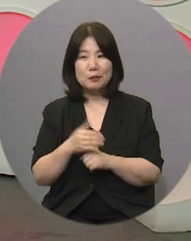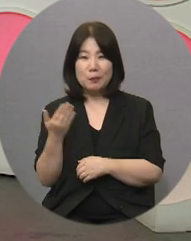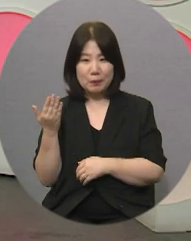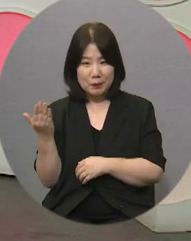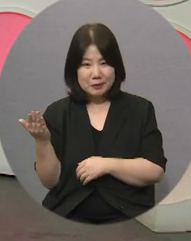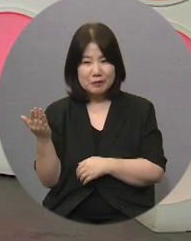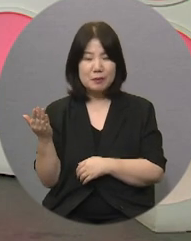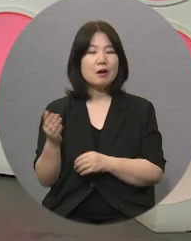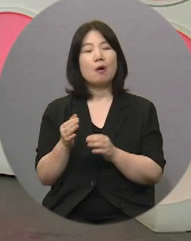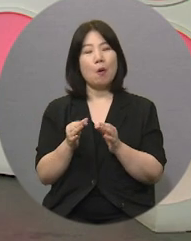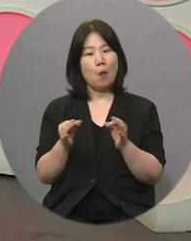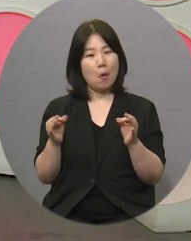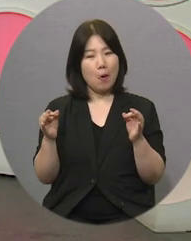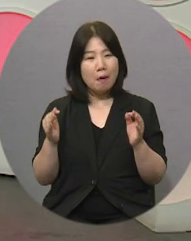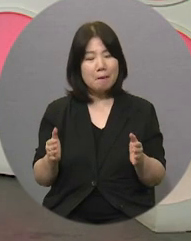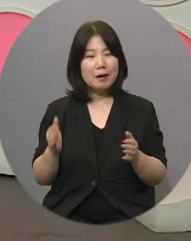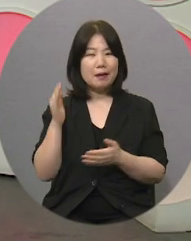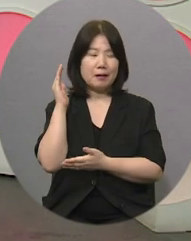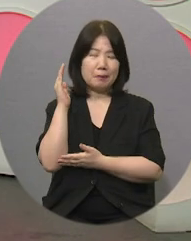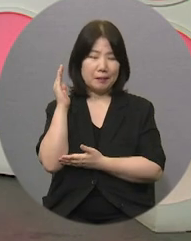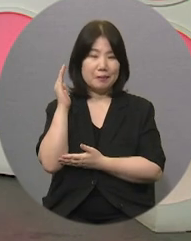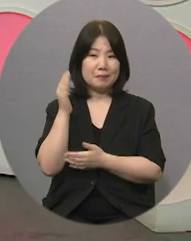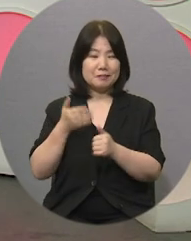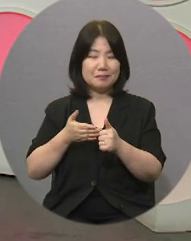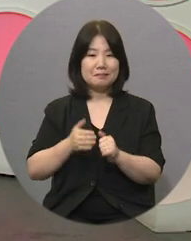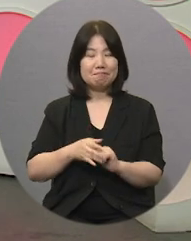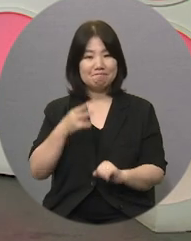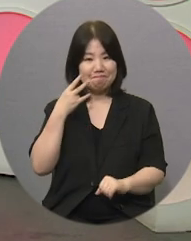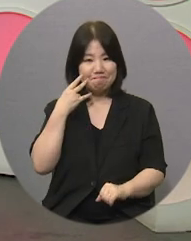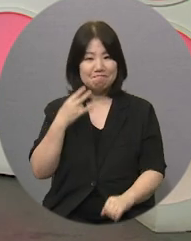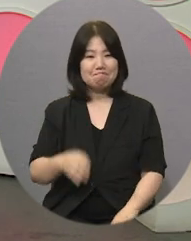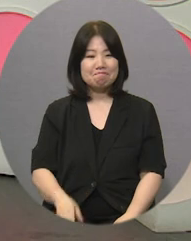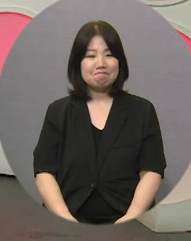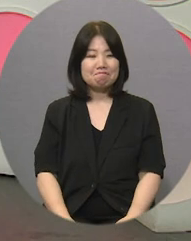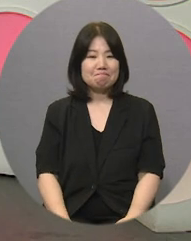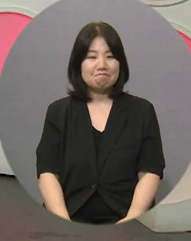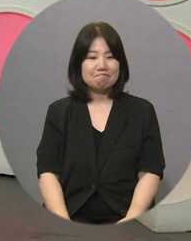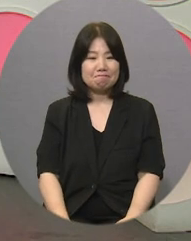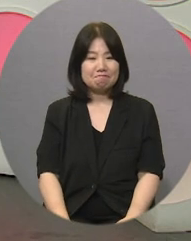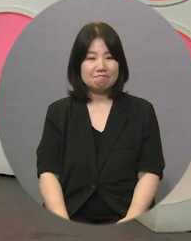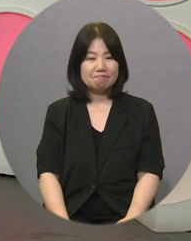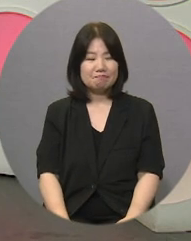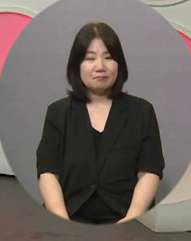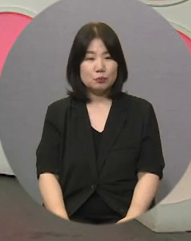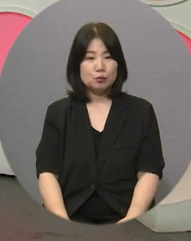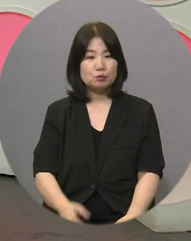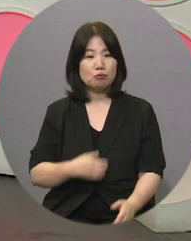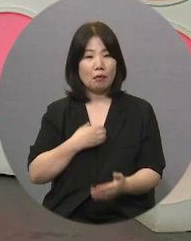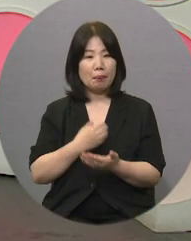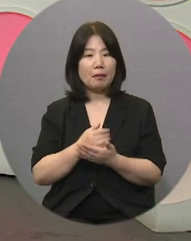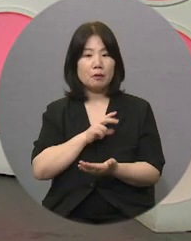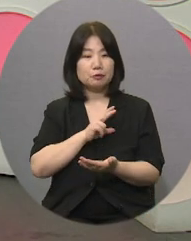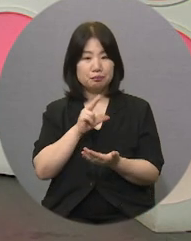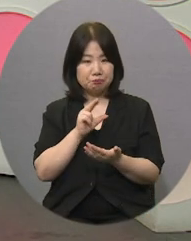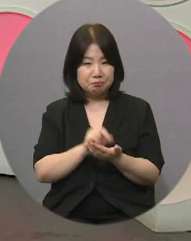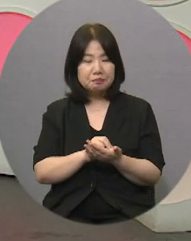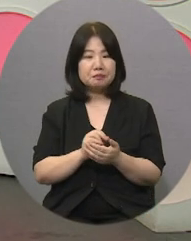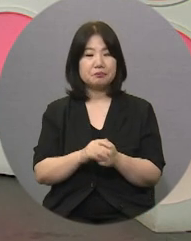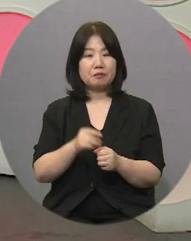여정인 씨 오랜만에 또 감동사연 한번 들려주시죠. 멋진 네, 목소리로. 알겠습니다. 감동사연